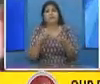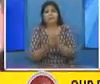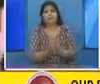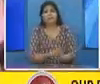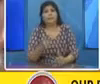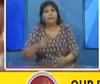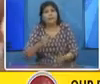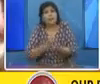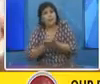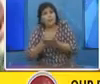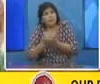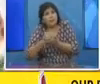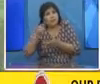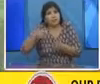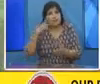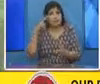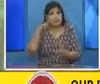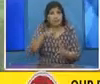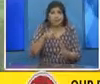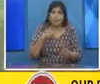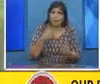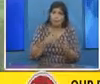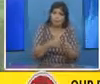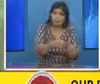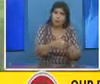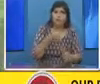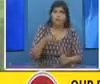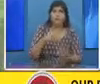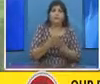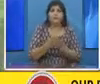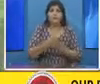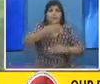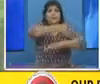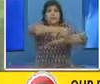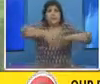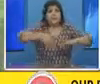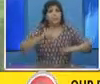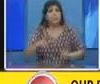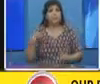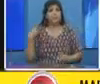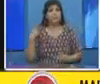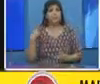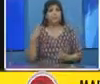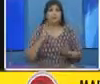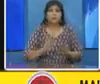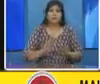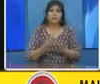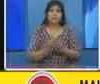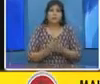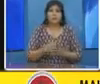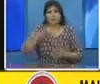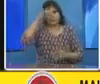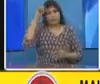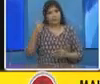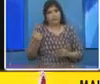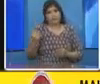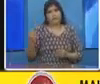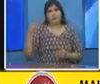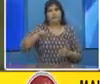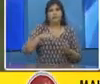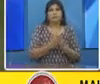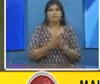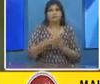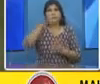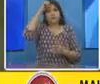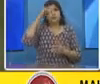प्रयास इसी दिशा में होना चाहिए जिससे सीमाओं की रक्षा के लिए देश की ताकत बढ़े,